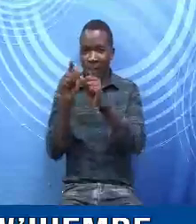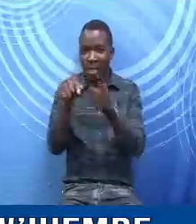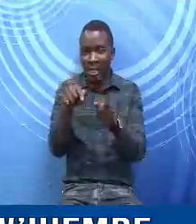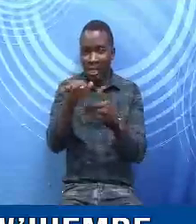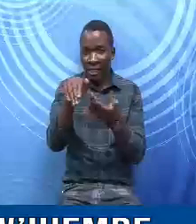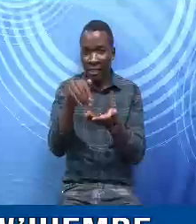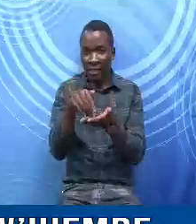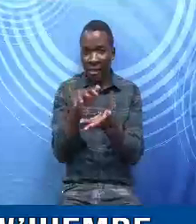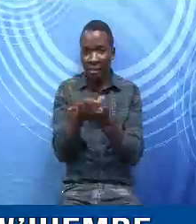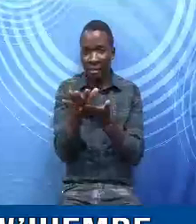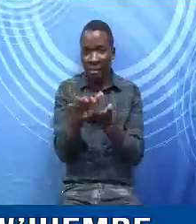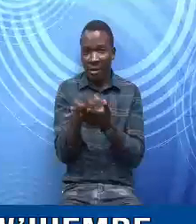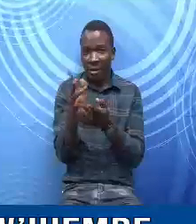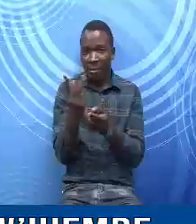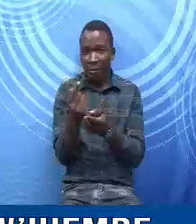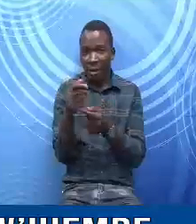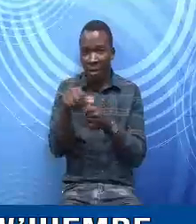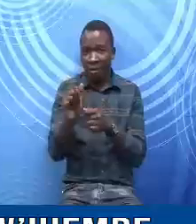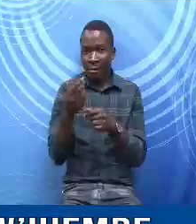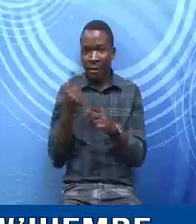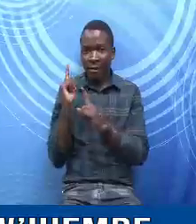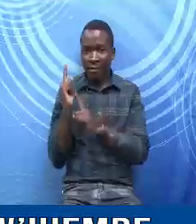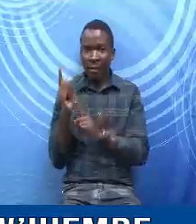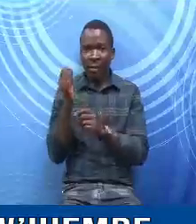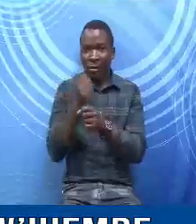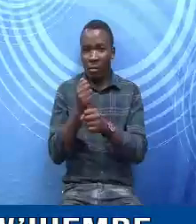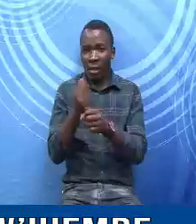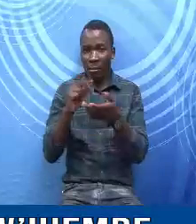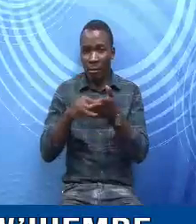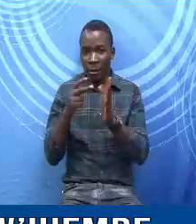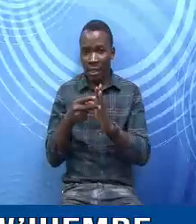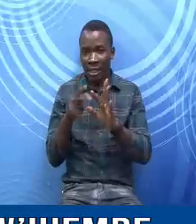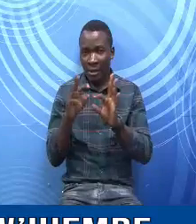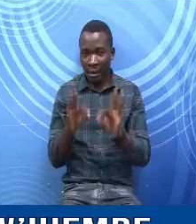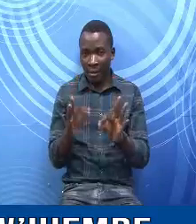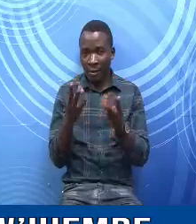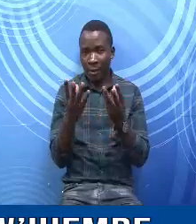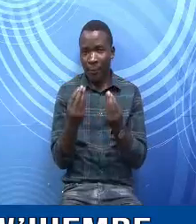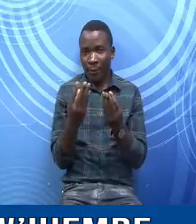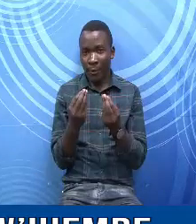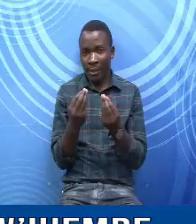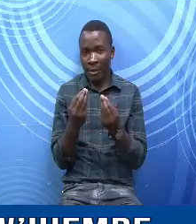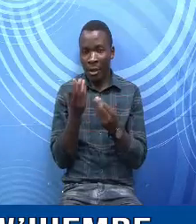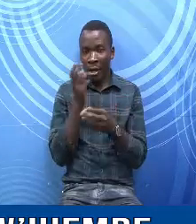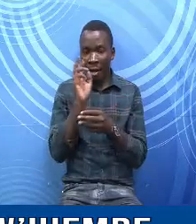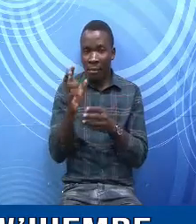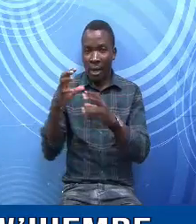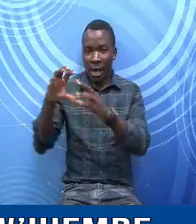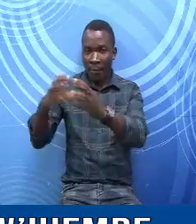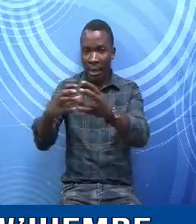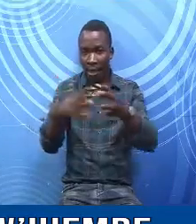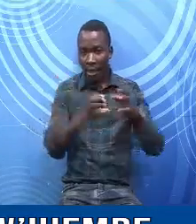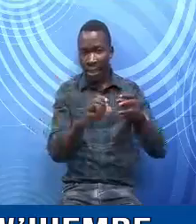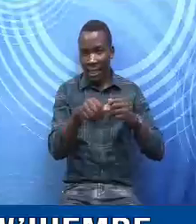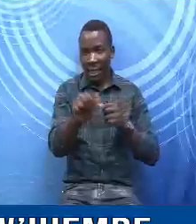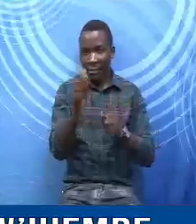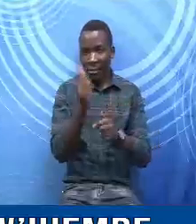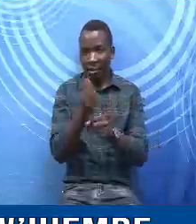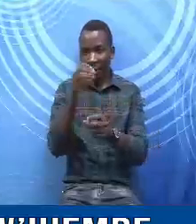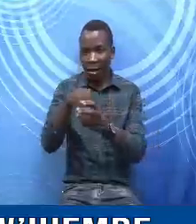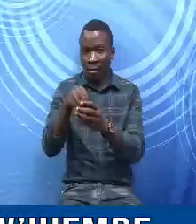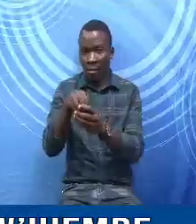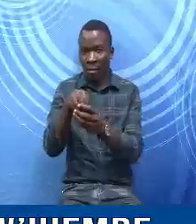umutekano usesuye ku buryo ngo no gukora imishinga yo kubateza imbere biba byoroshye usanga naye amatsinda ubwabo bafite bakoreramo abitsa